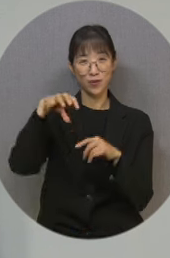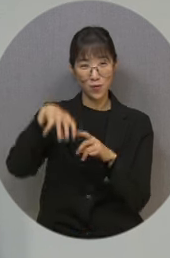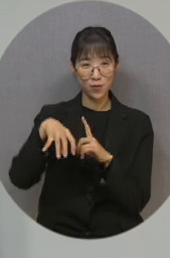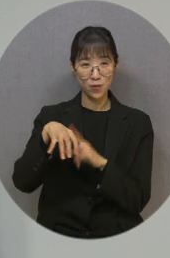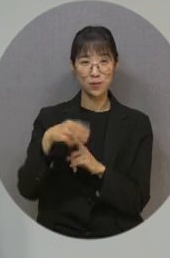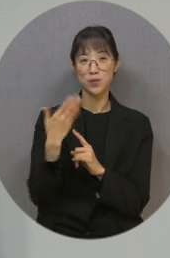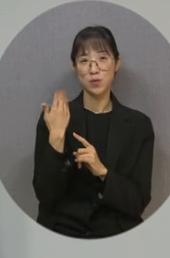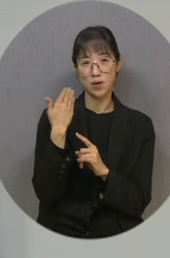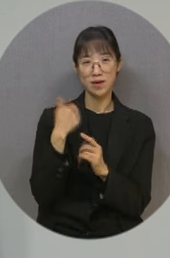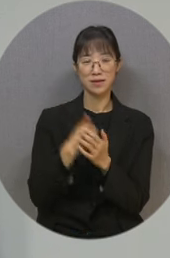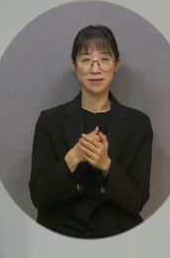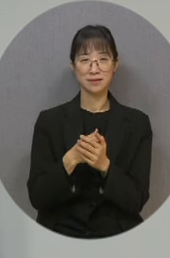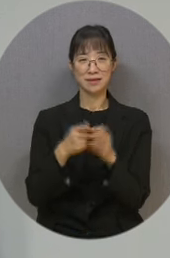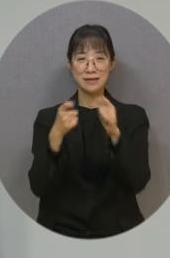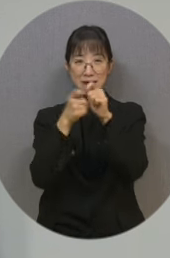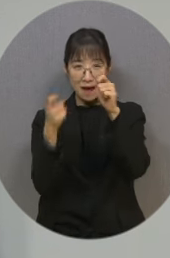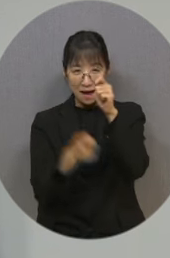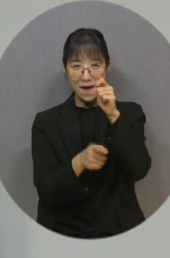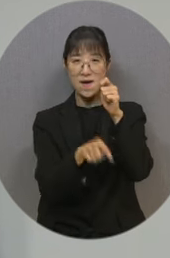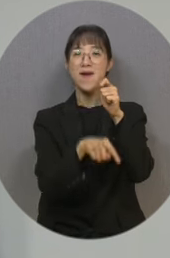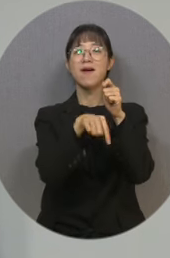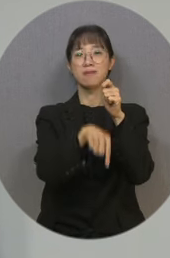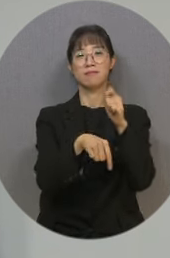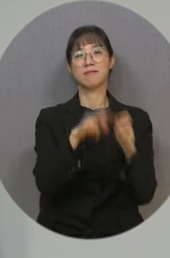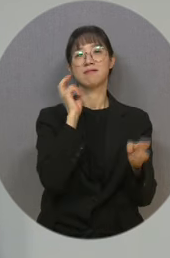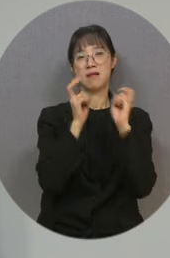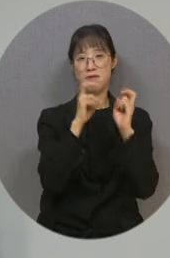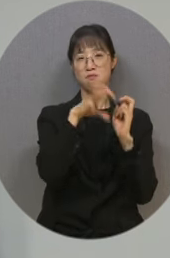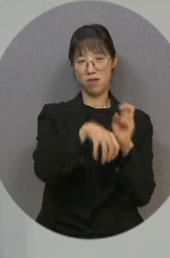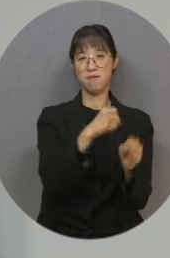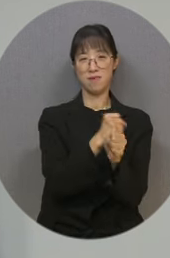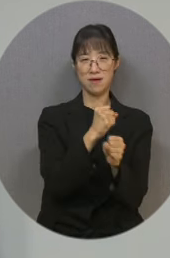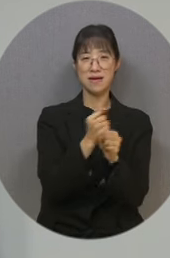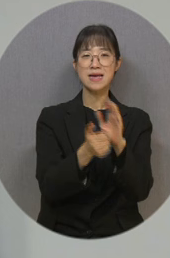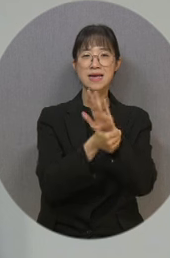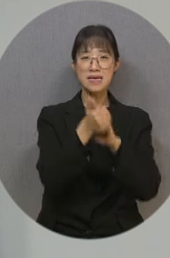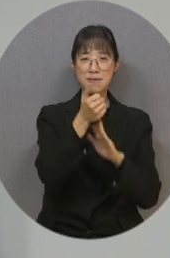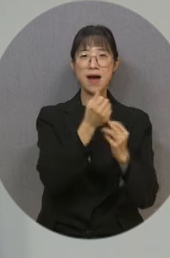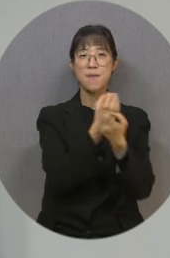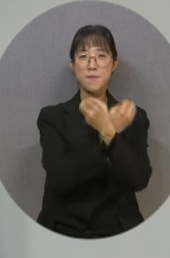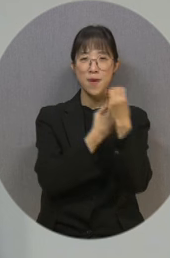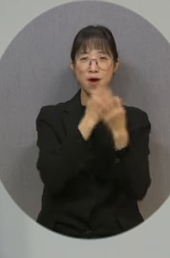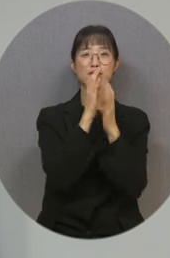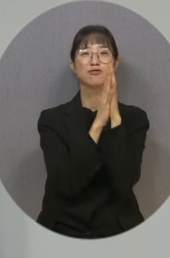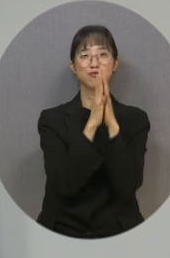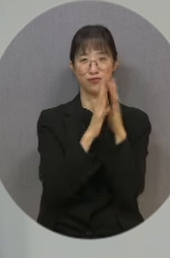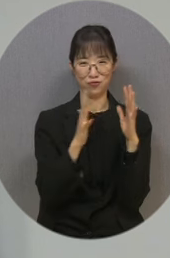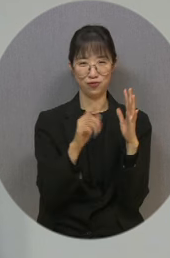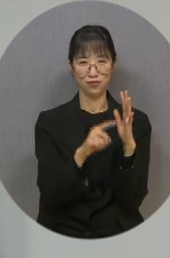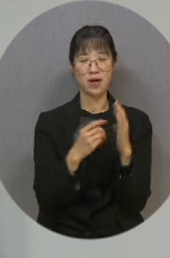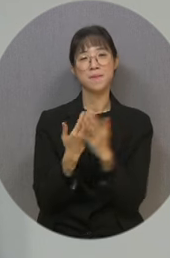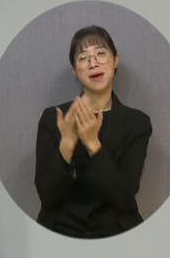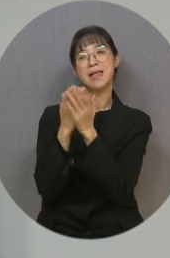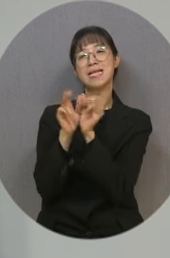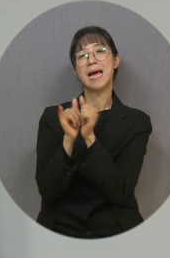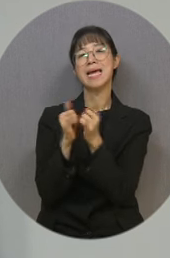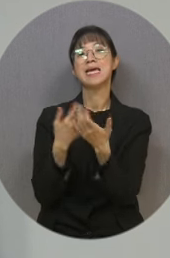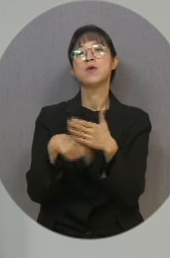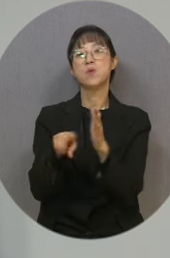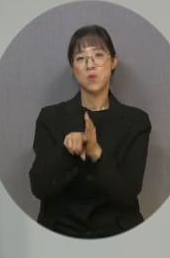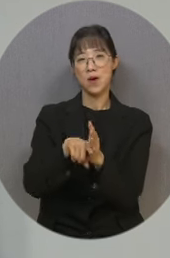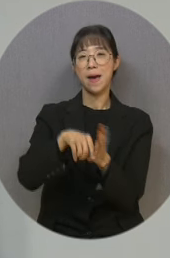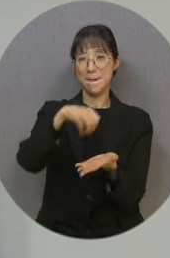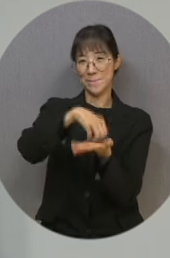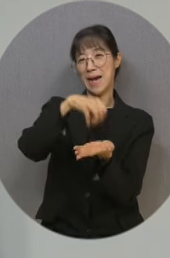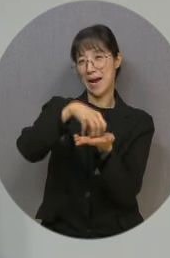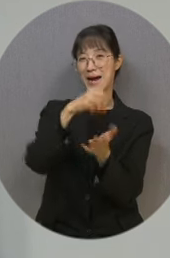최근에에 자회사형 표준 사업장을 만들어서 희망별 수비라고 하는 그런 발달장애인을 위한 그 재과